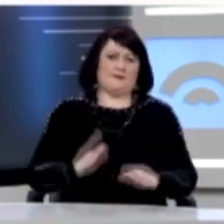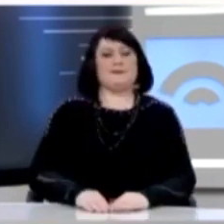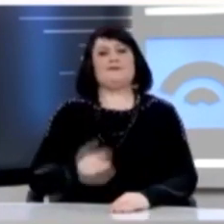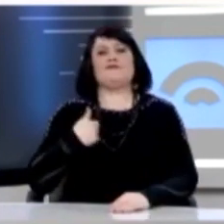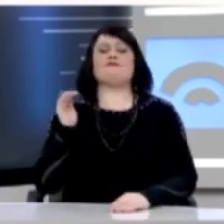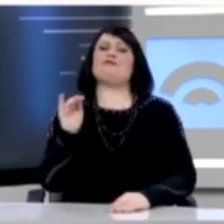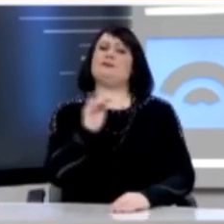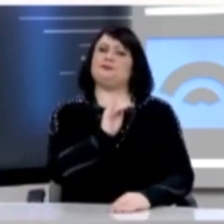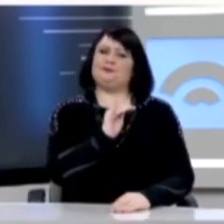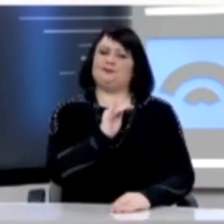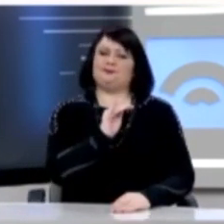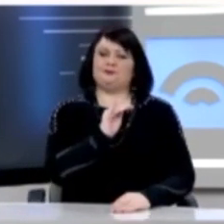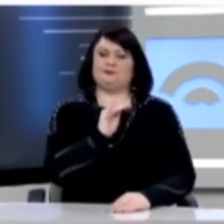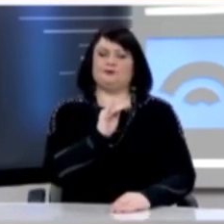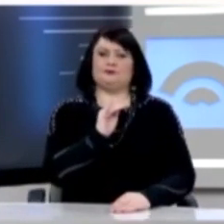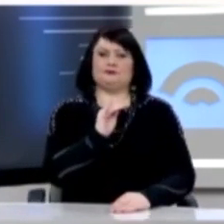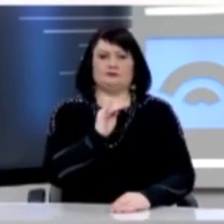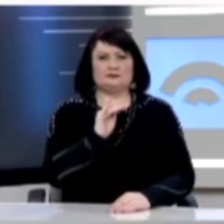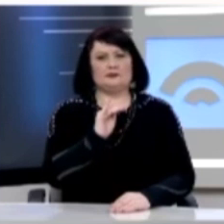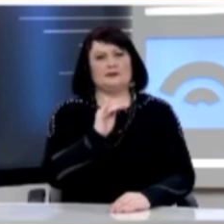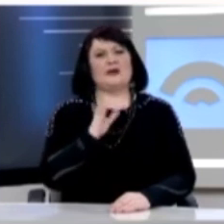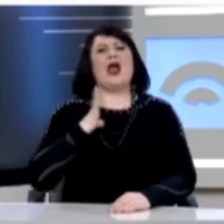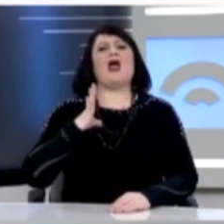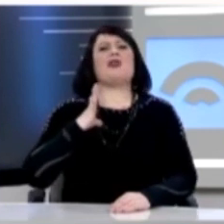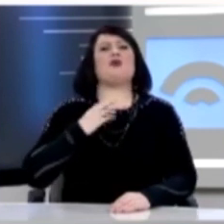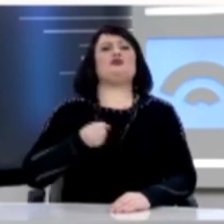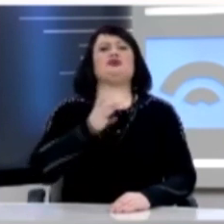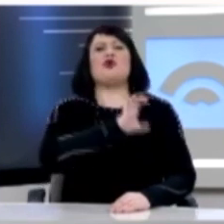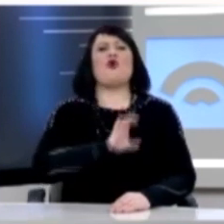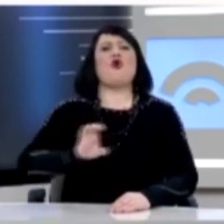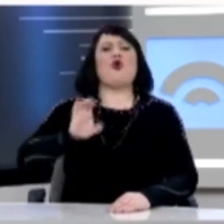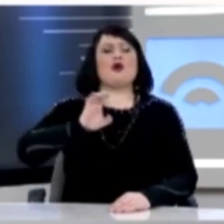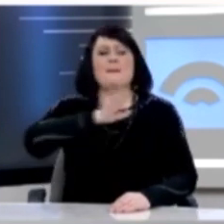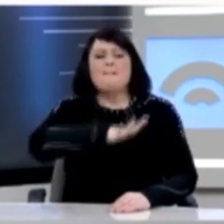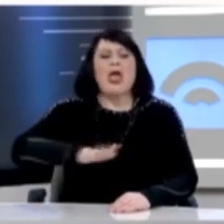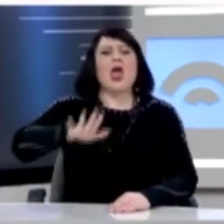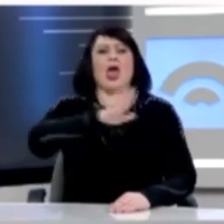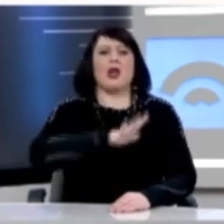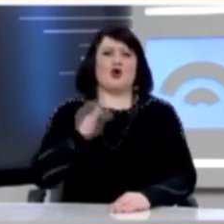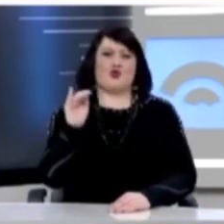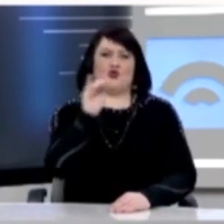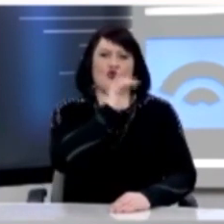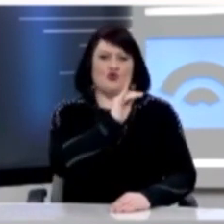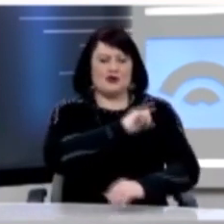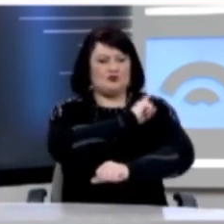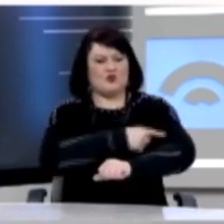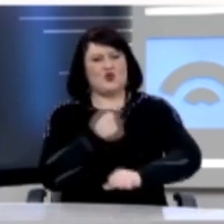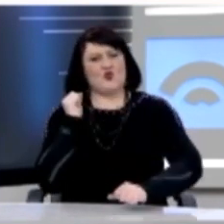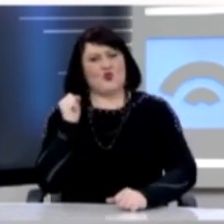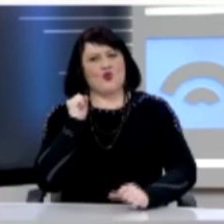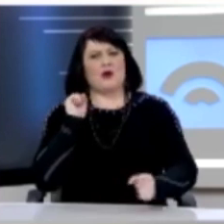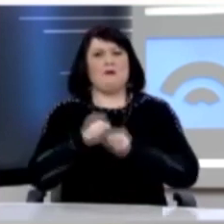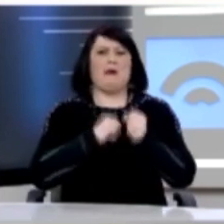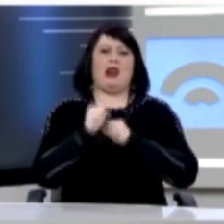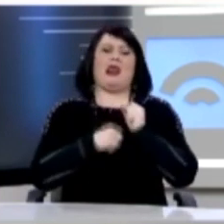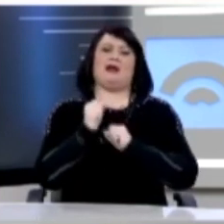Απευθυνόμαστε από κοινού στους λαούς όλων των χωρών της περιοχής. Τους καλούμε να δυναμώσουν τον